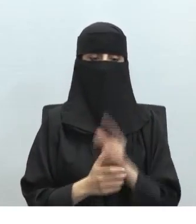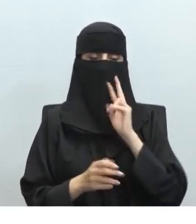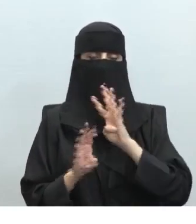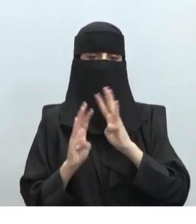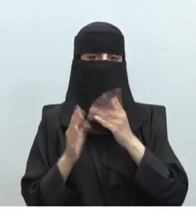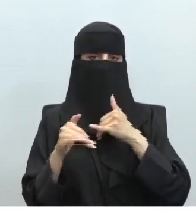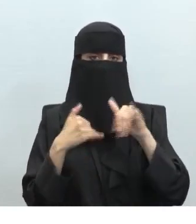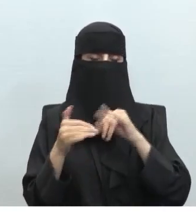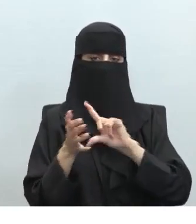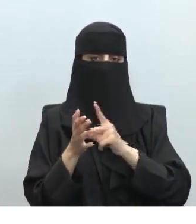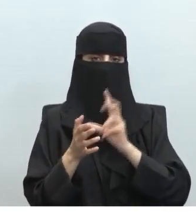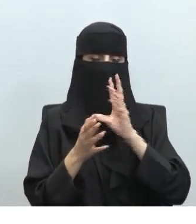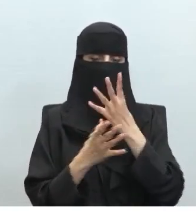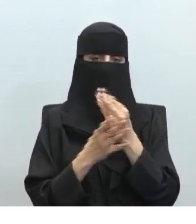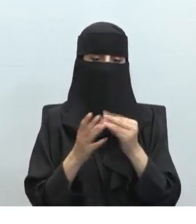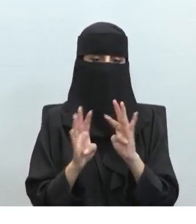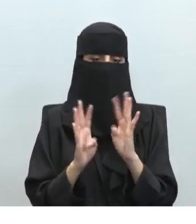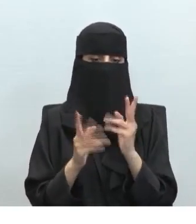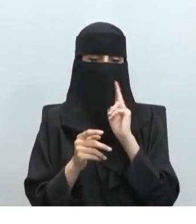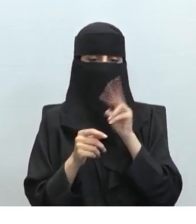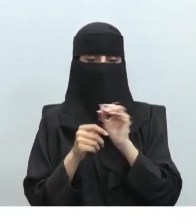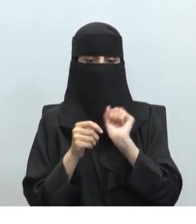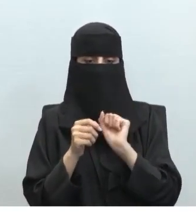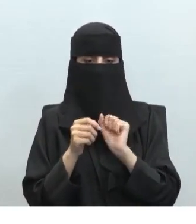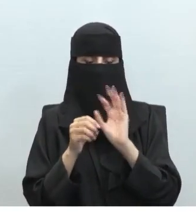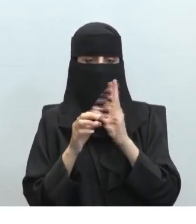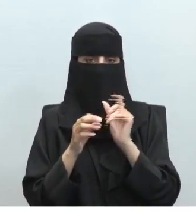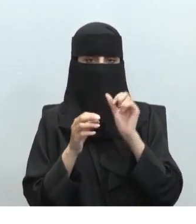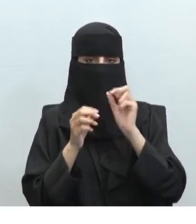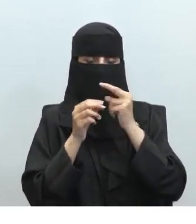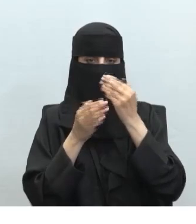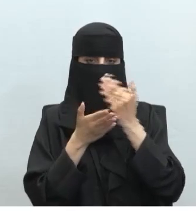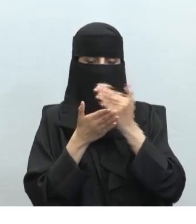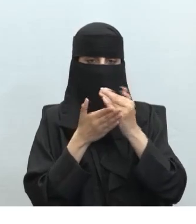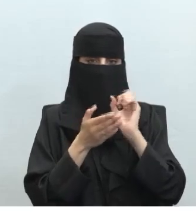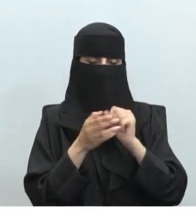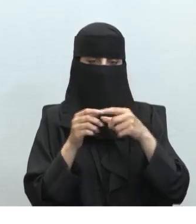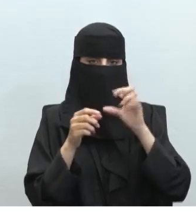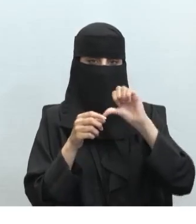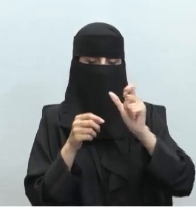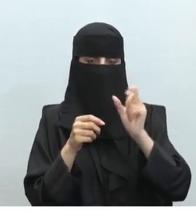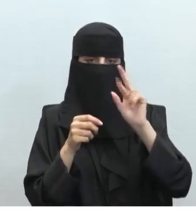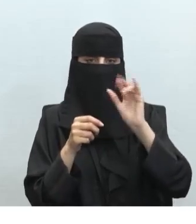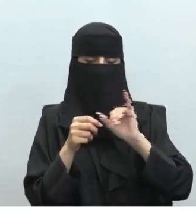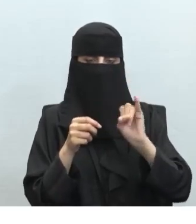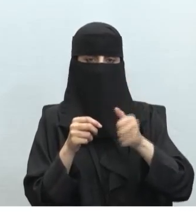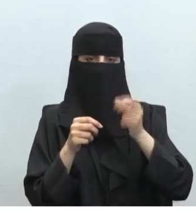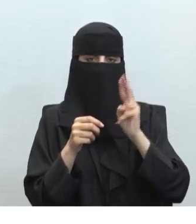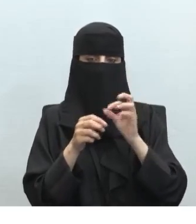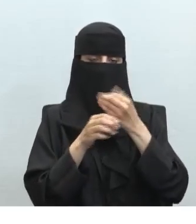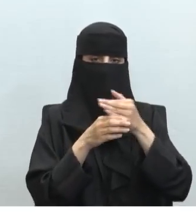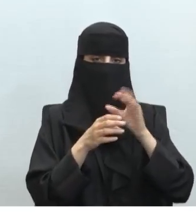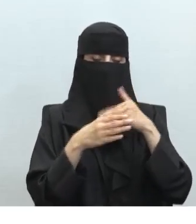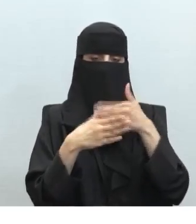استعرضنا سويا اليه الهندسه الوراثيه من خلال انه ذكرنا الخطوه الاولى القطع بواسطه انزيمات القطع ثم عزل هذه